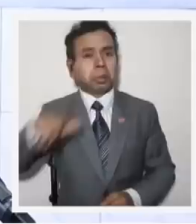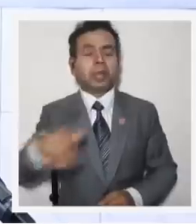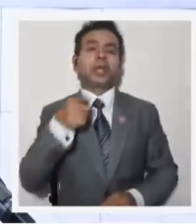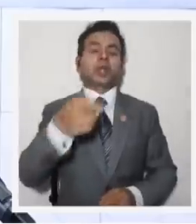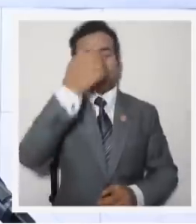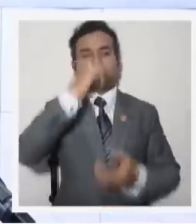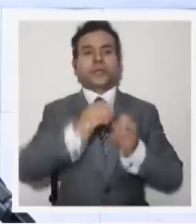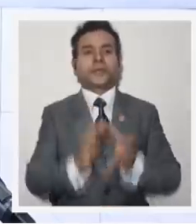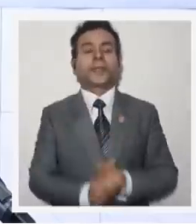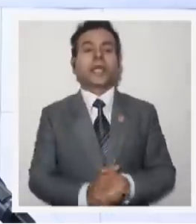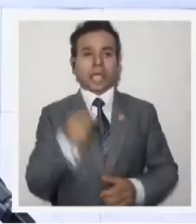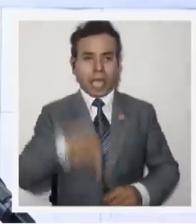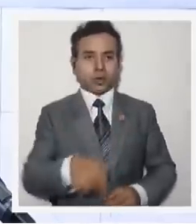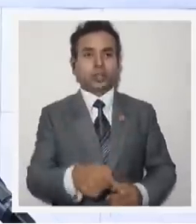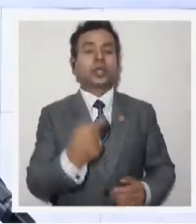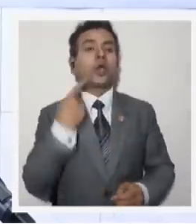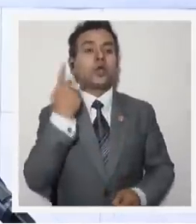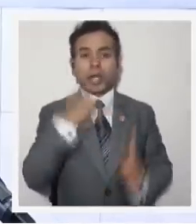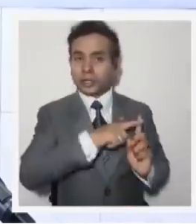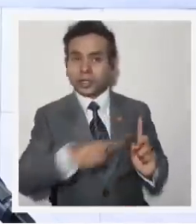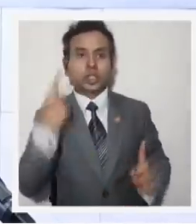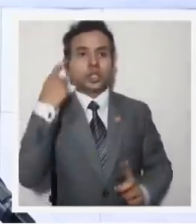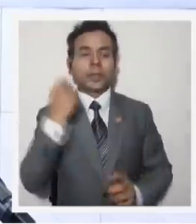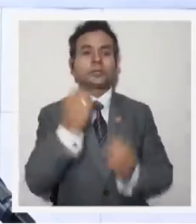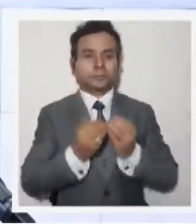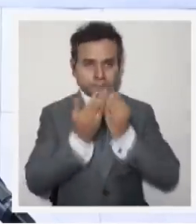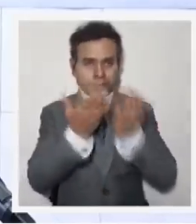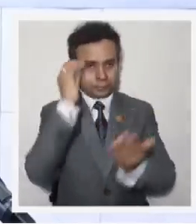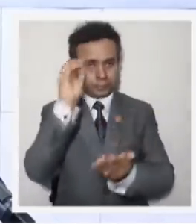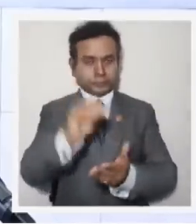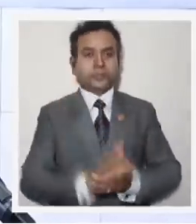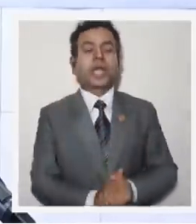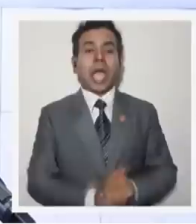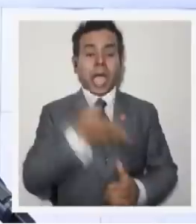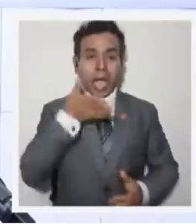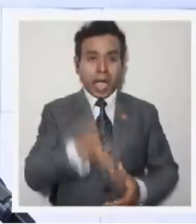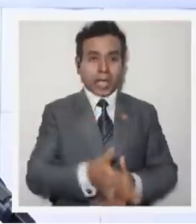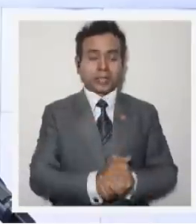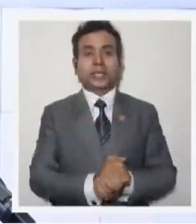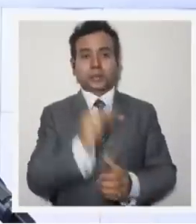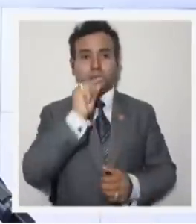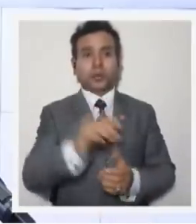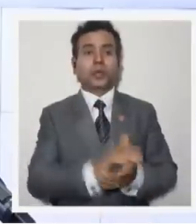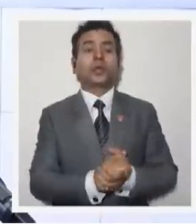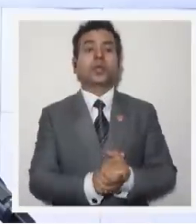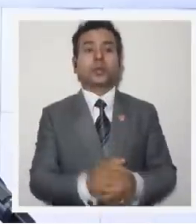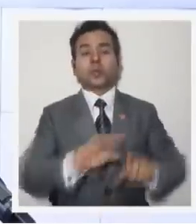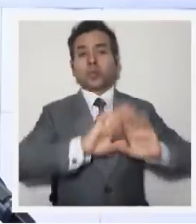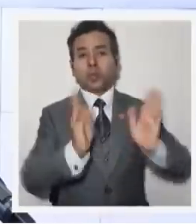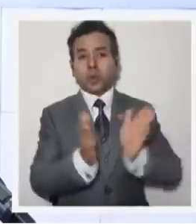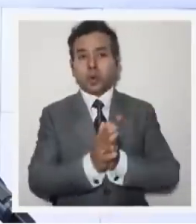ঝুঁকিমুক্ত থাকি, আমাদের সুস্থ বাংলাদেশ হোক আমরা এই কামনা করি। এবং আমি শুরু করছি আজকে আমাদের তথ্য।